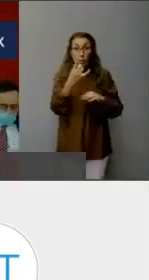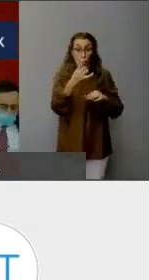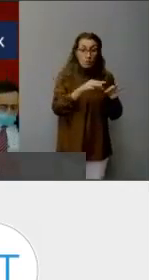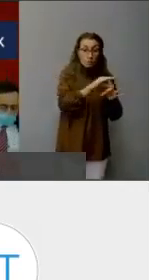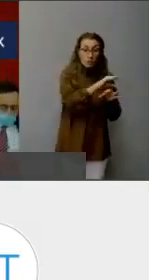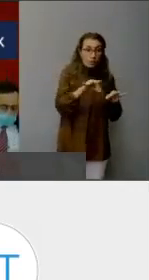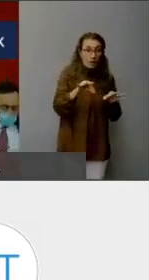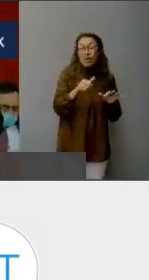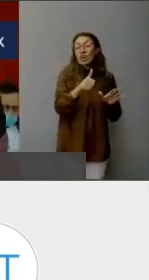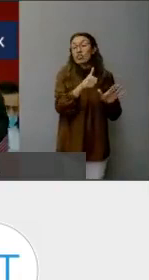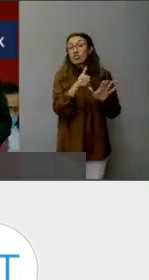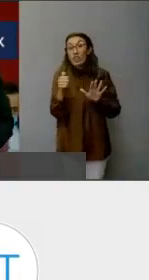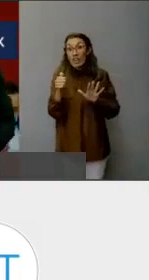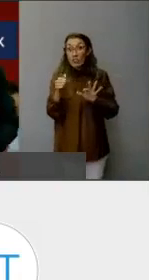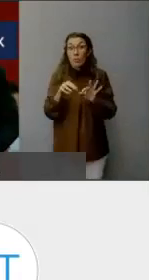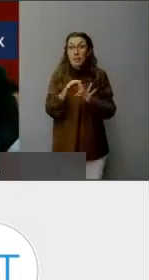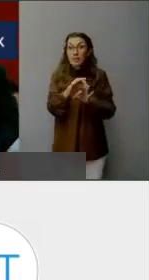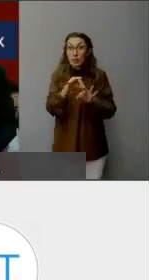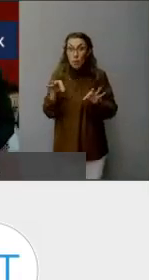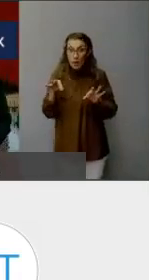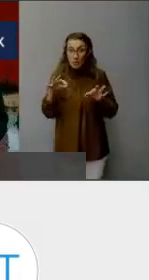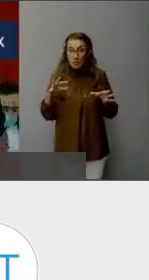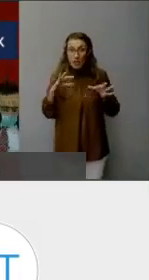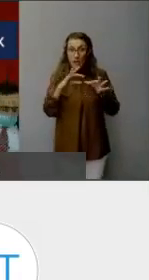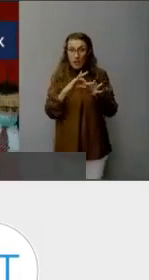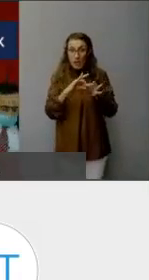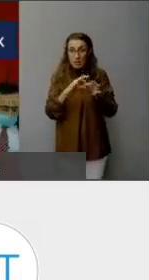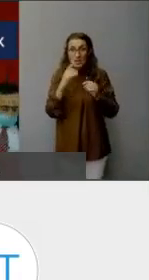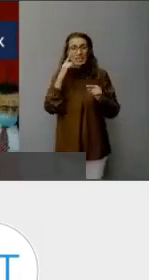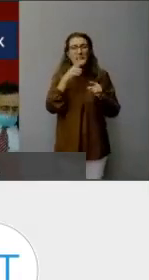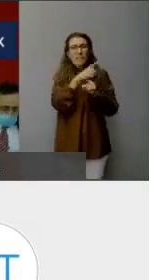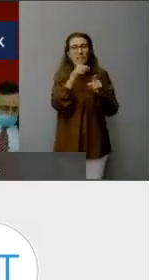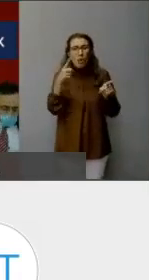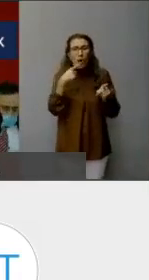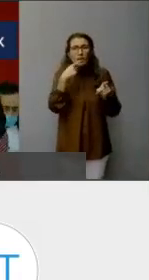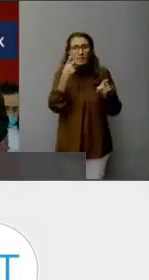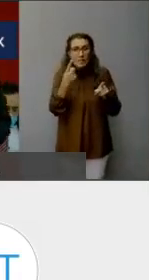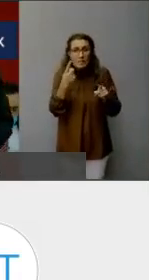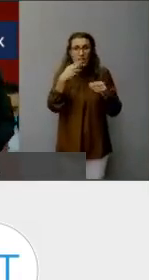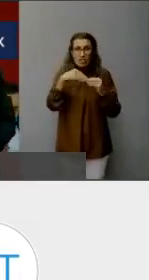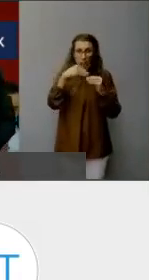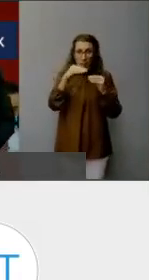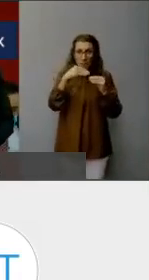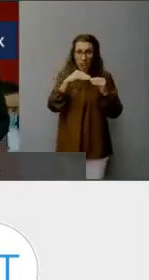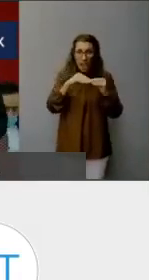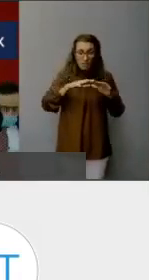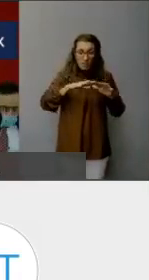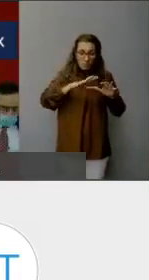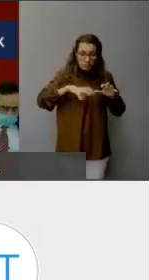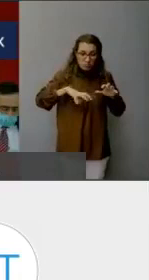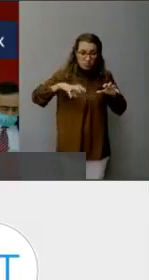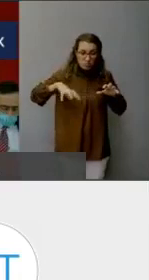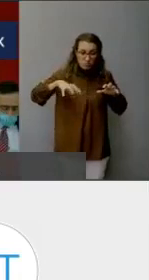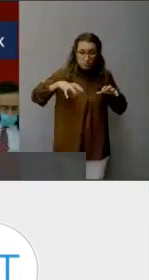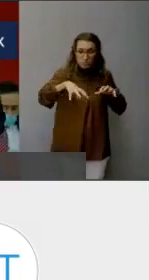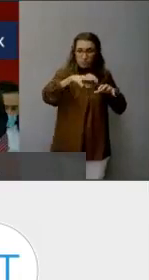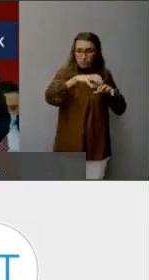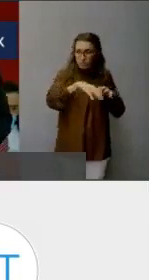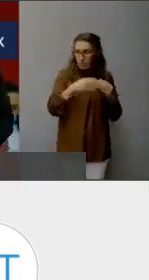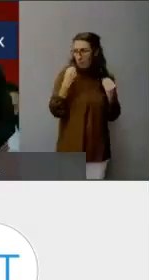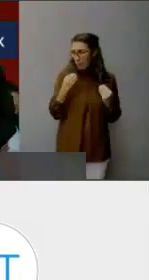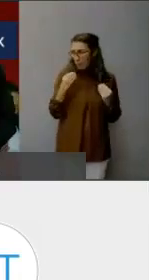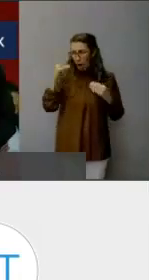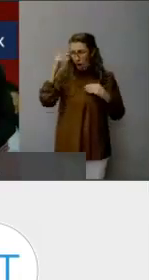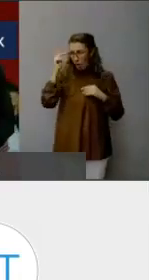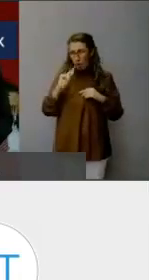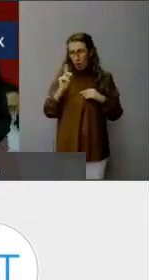se questa per voi una colata di cemento guardatevi attorno signori perché non sapete in che mondo vivete questo è niente rispetto a quello che è la